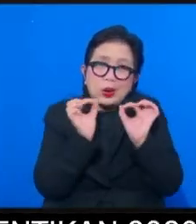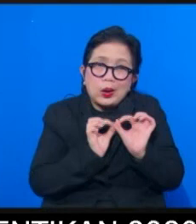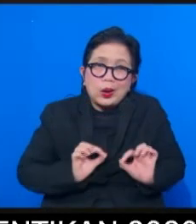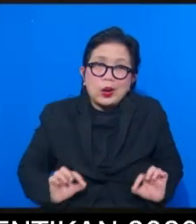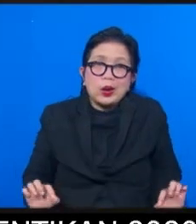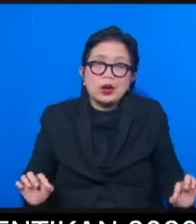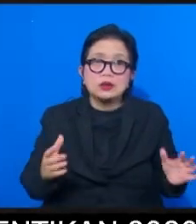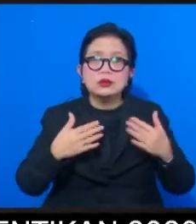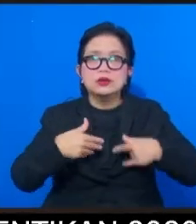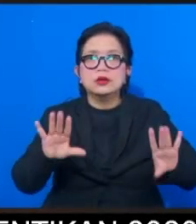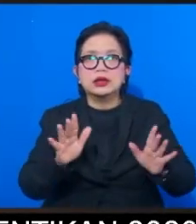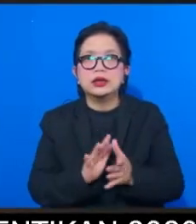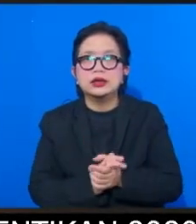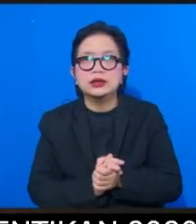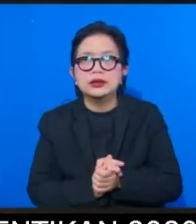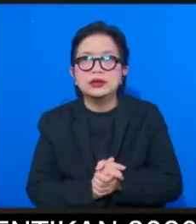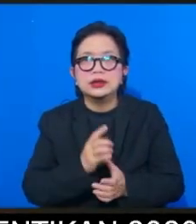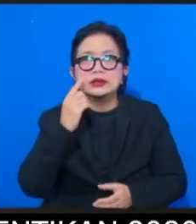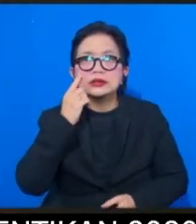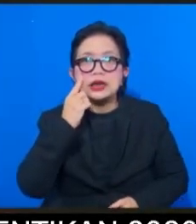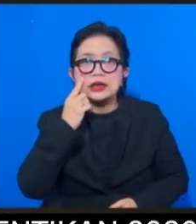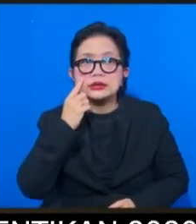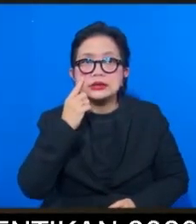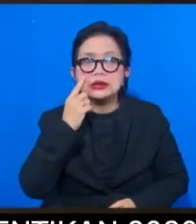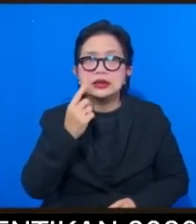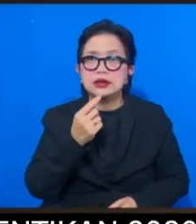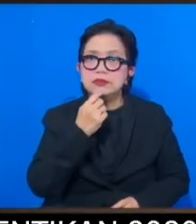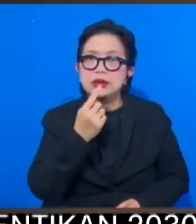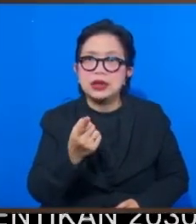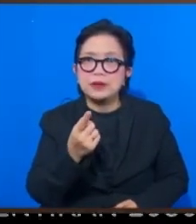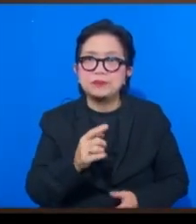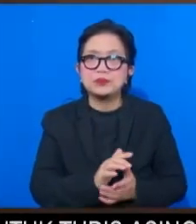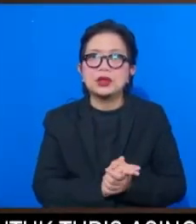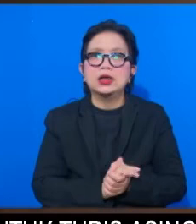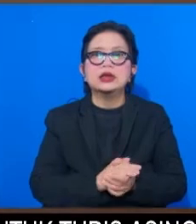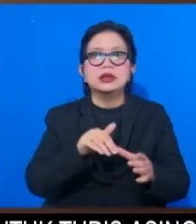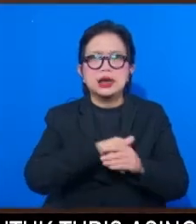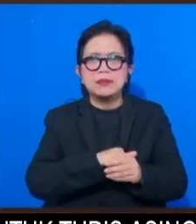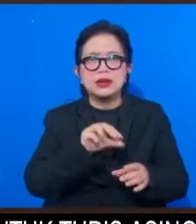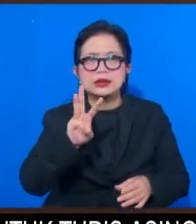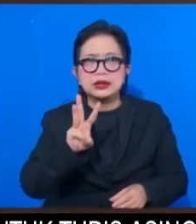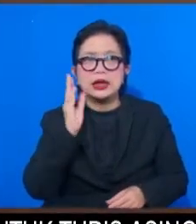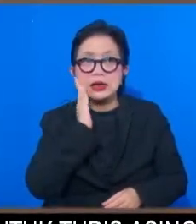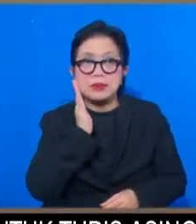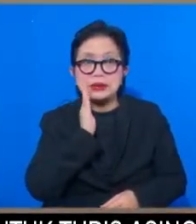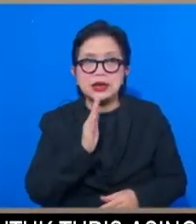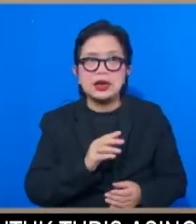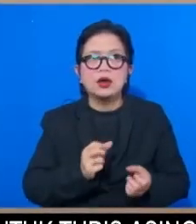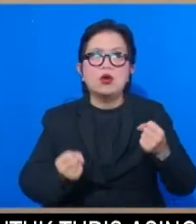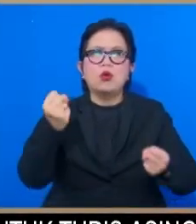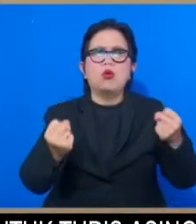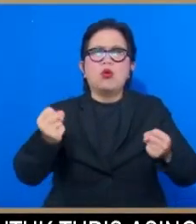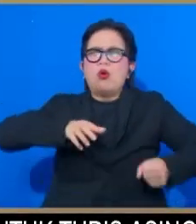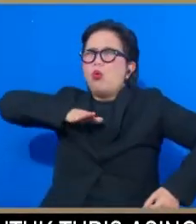Jesse Matupang, seorang saksi, mengaku mobil berisi 3 orang, 2 remaja pria dan seorang gadis tersebut melaju kencang dengan